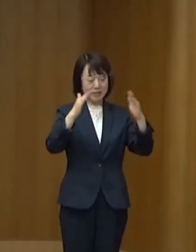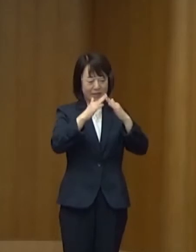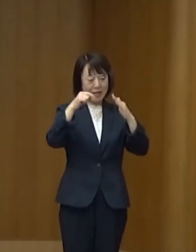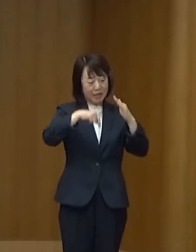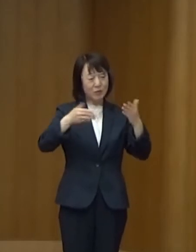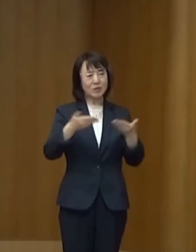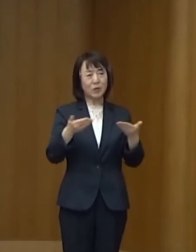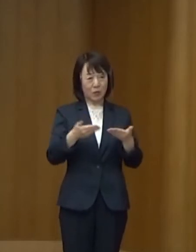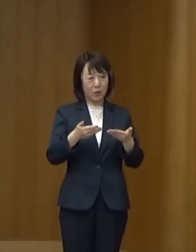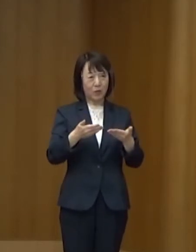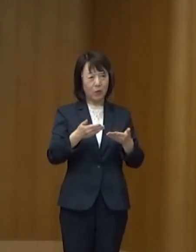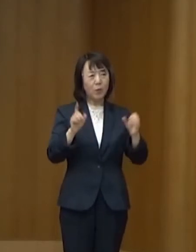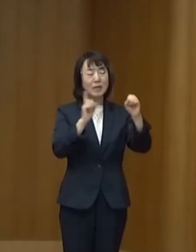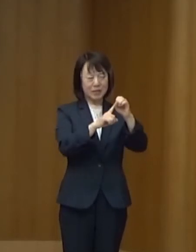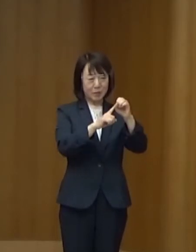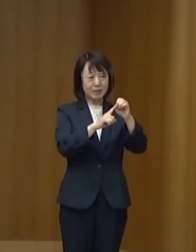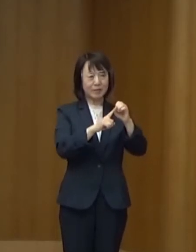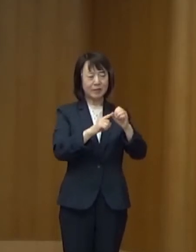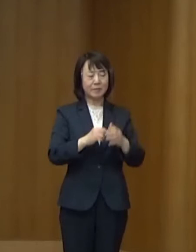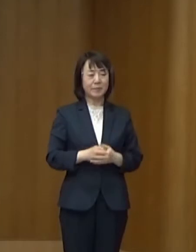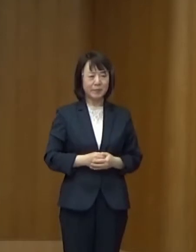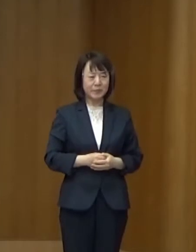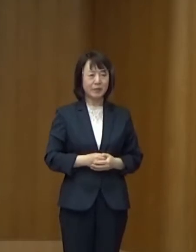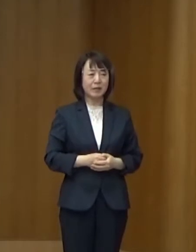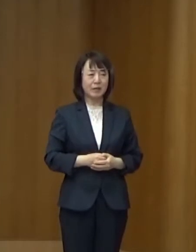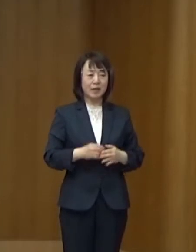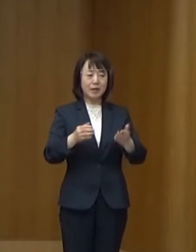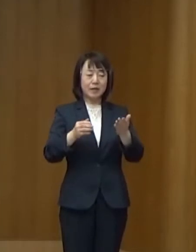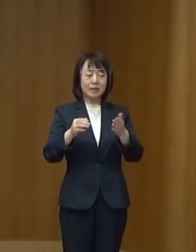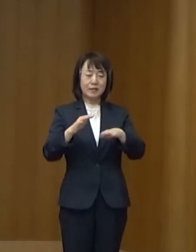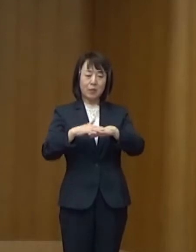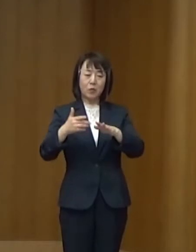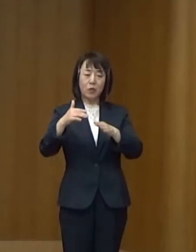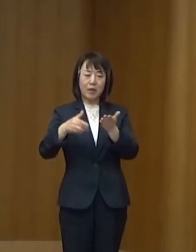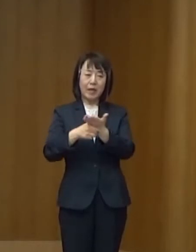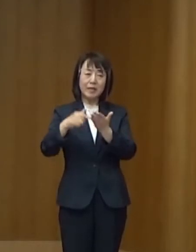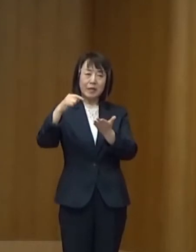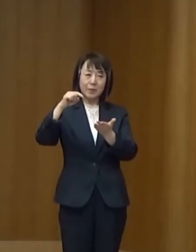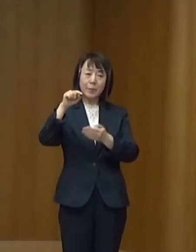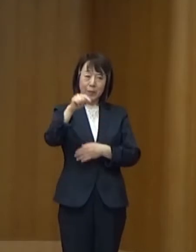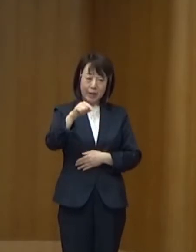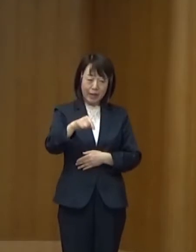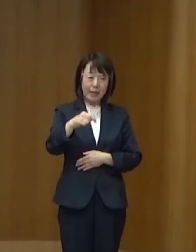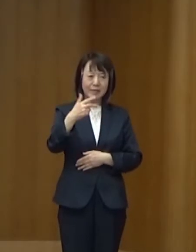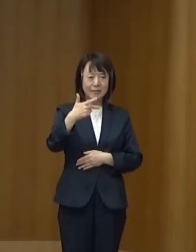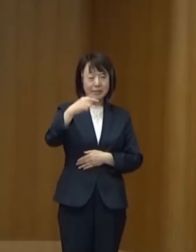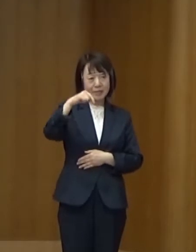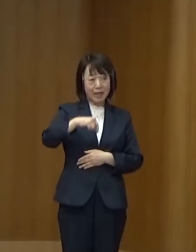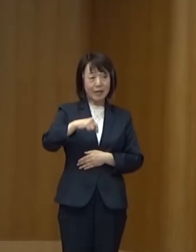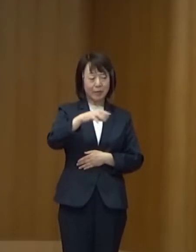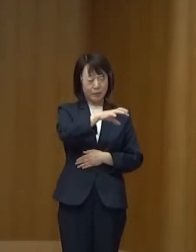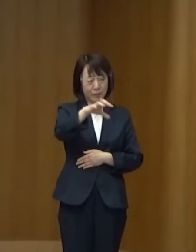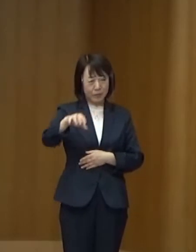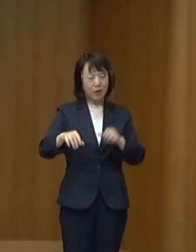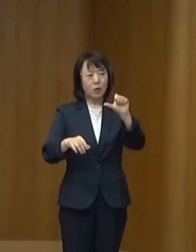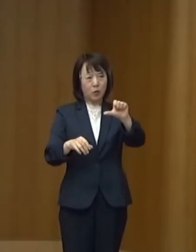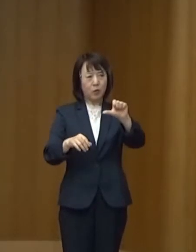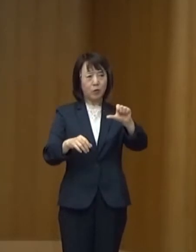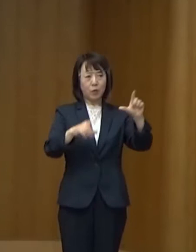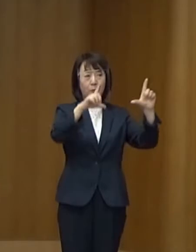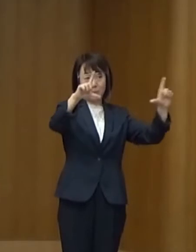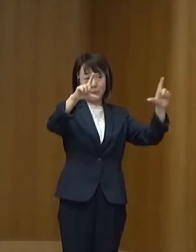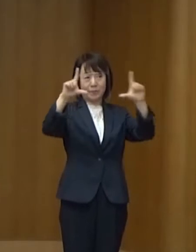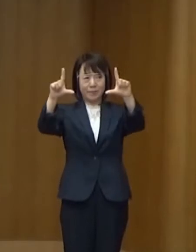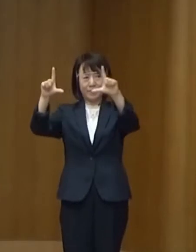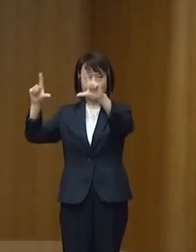まるような場所での普及啓発、札幌駅前市内5カ所におきます街頭ビジョンを活用した注意喚起、地下